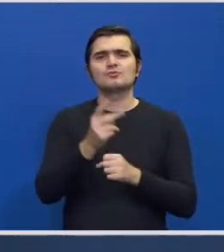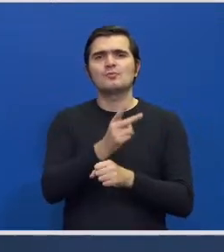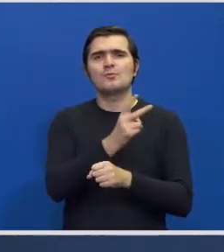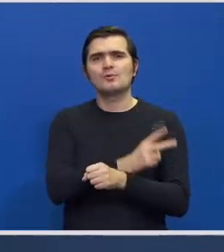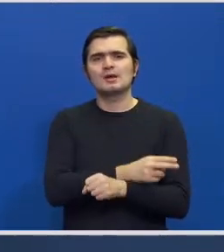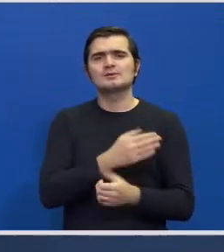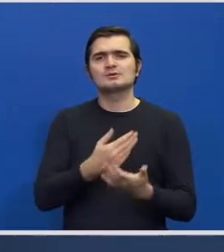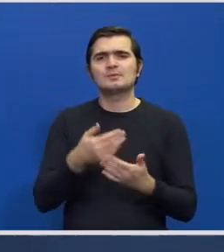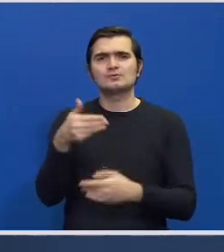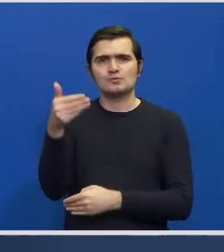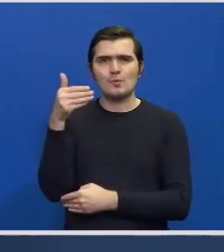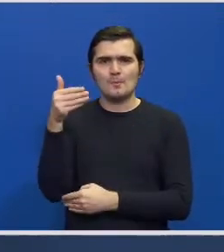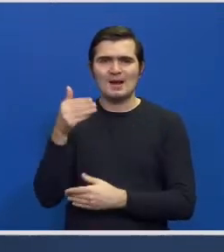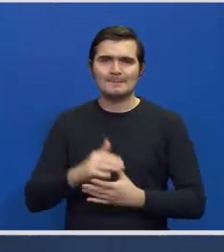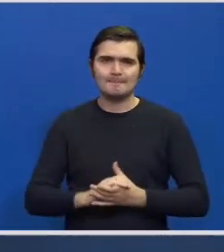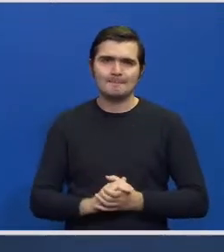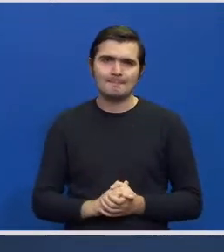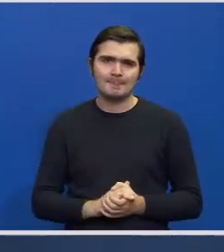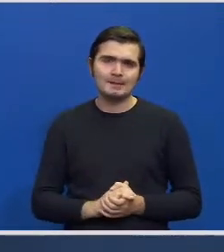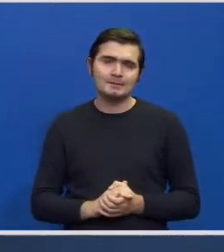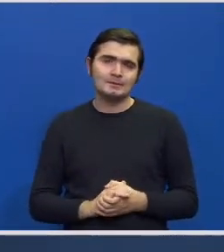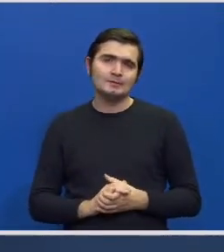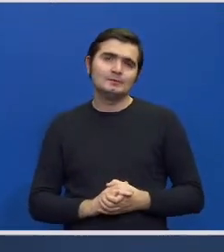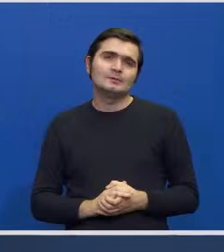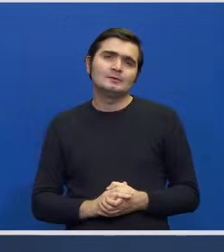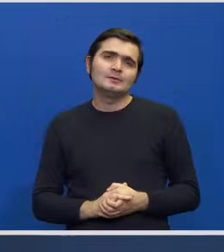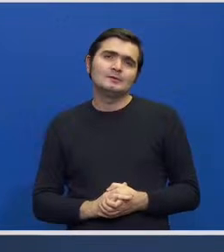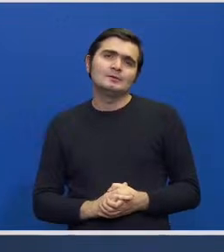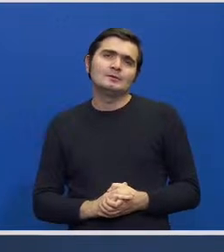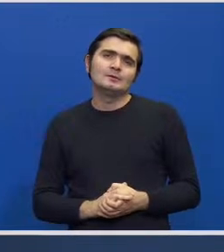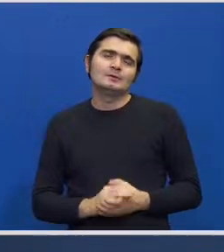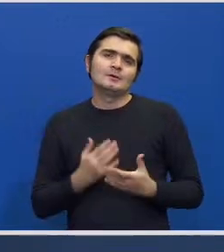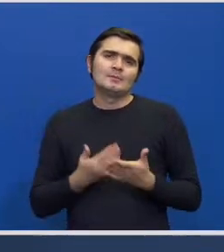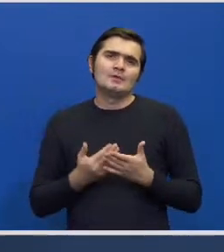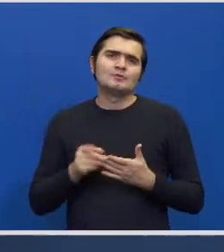sprijin pentru populație și companii, pentru că